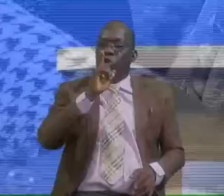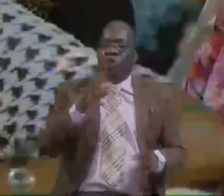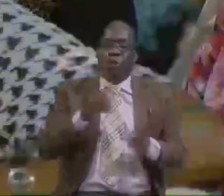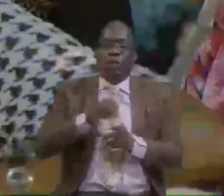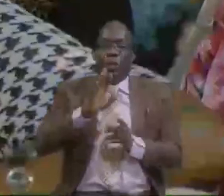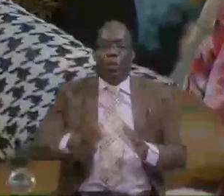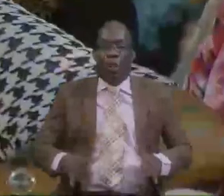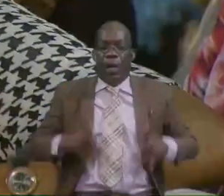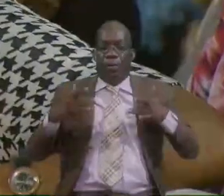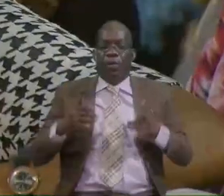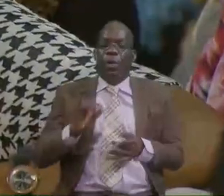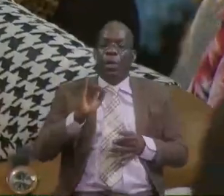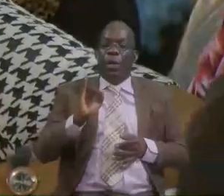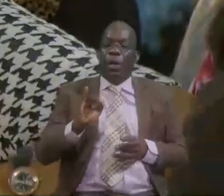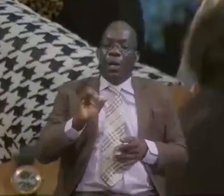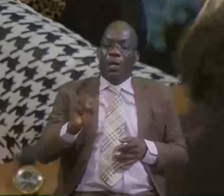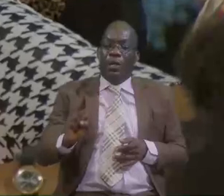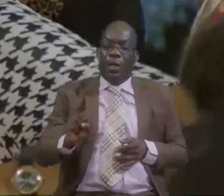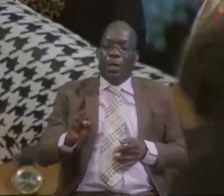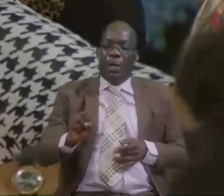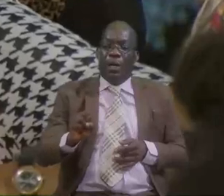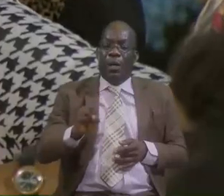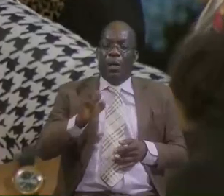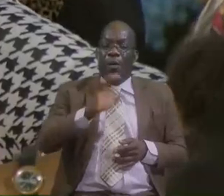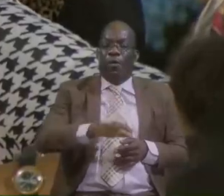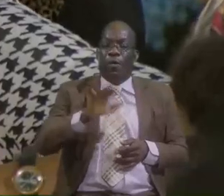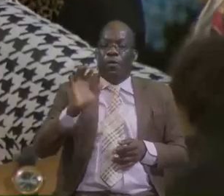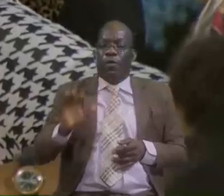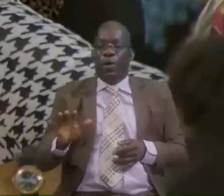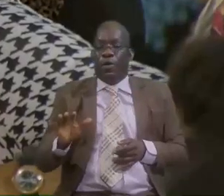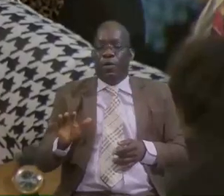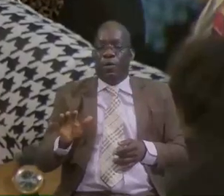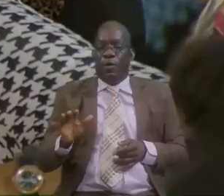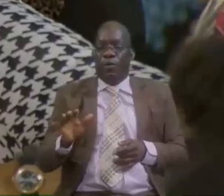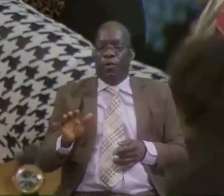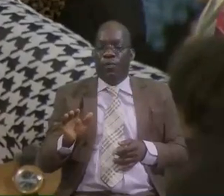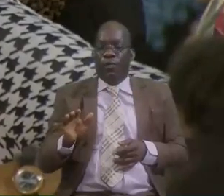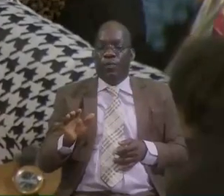vie. Ésaïe au chapitre 55.